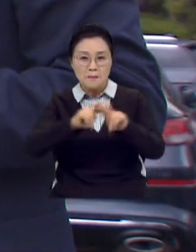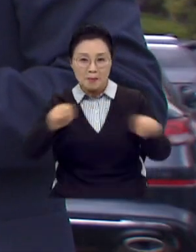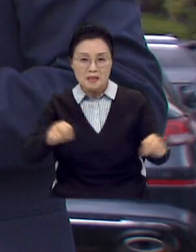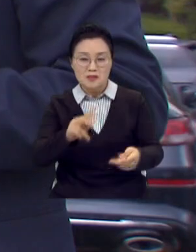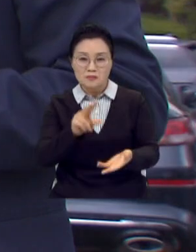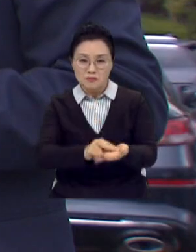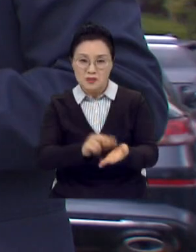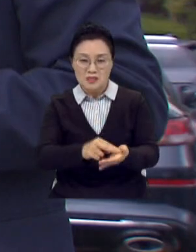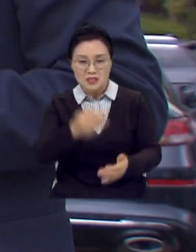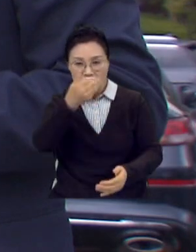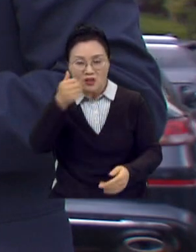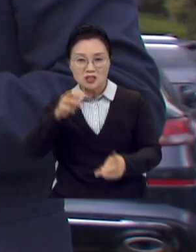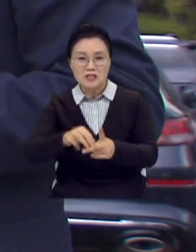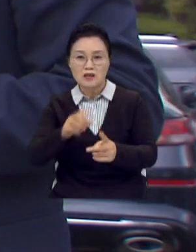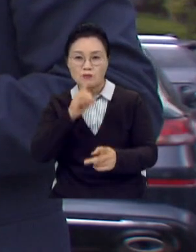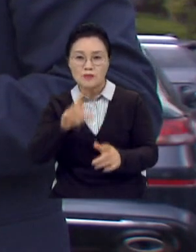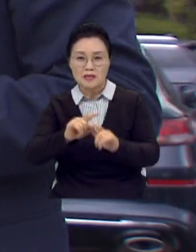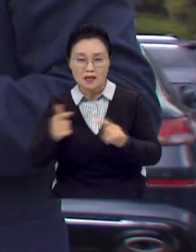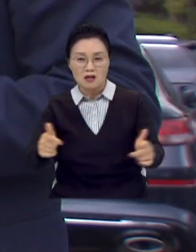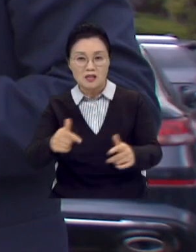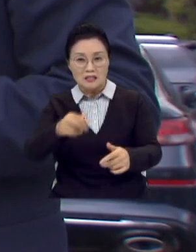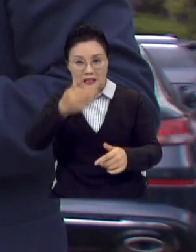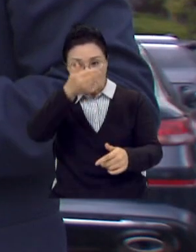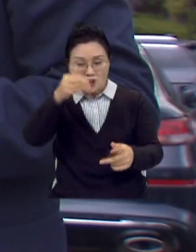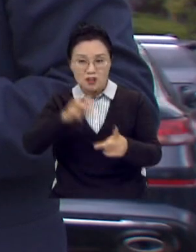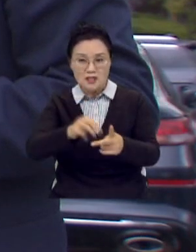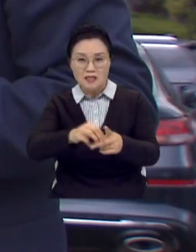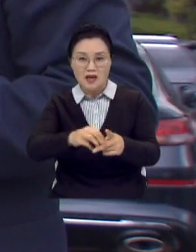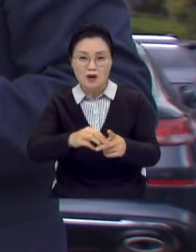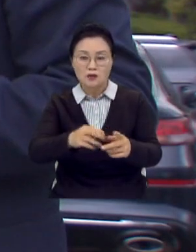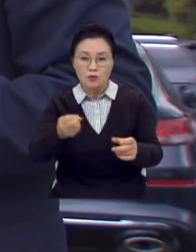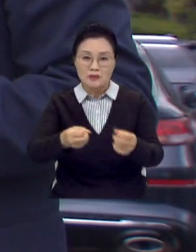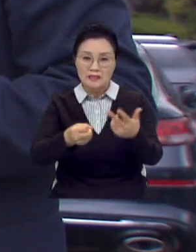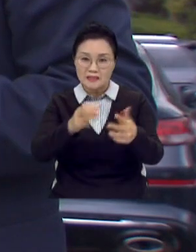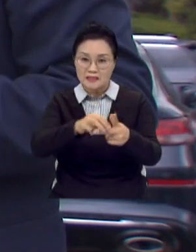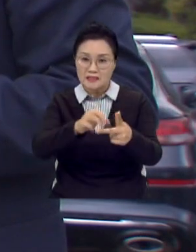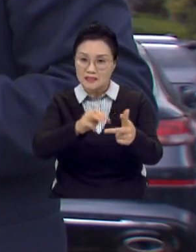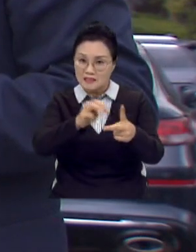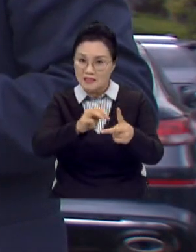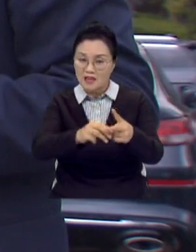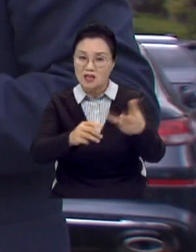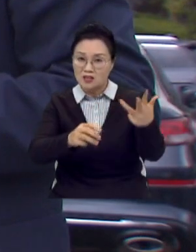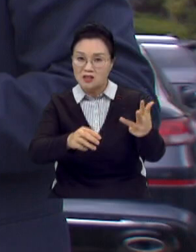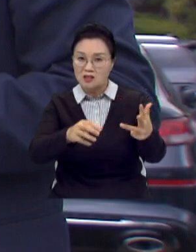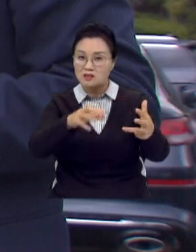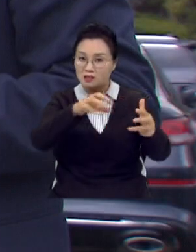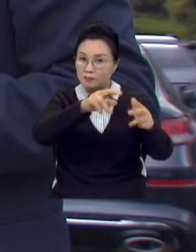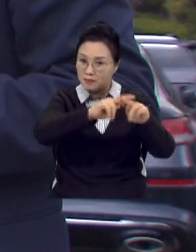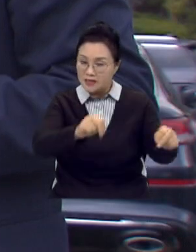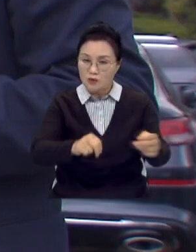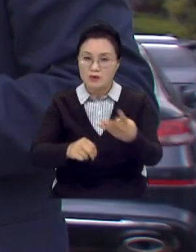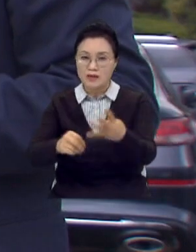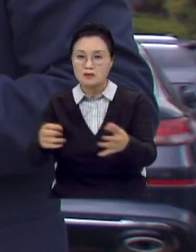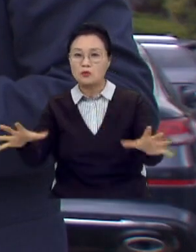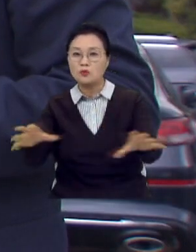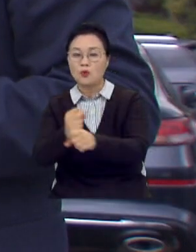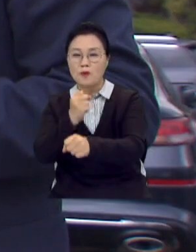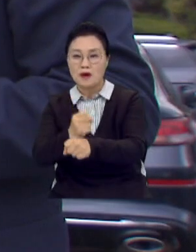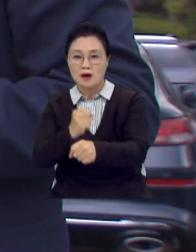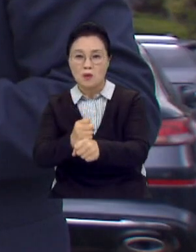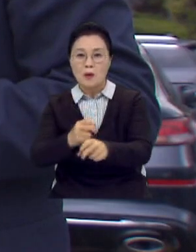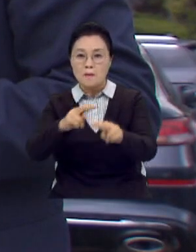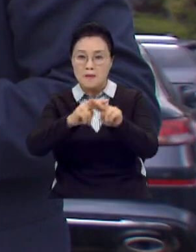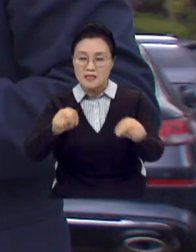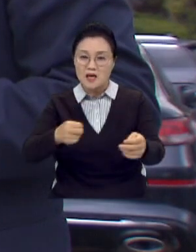논란은 청년센터 뿐만이 아닙니다 경남도가 청년센터를 포함해 센터 8곳을 폐지하고 네곳을 통폐합하기로 하면서